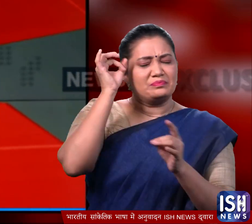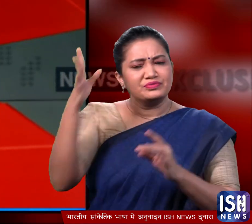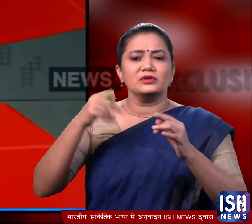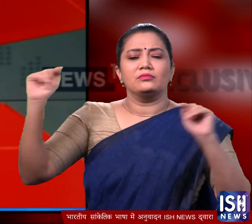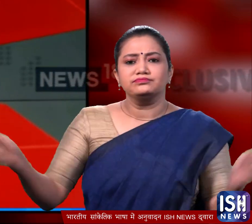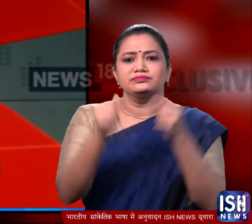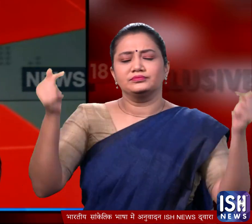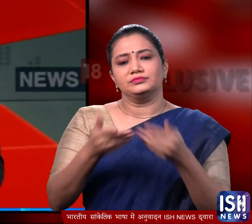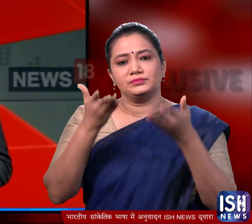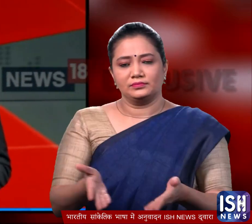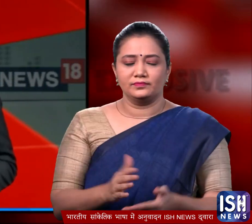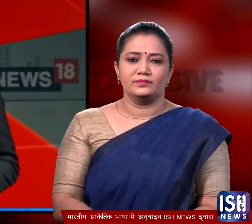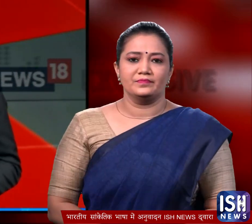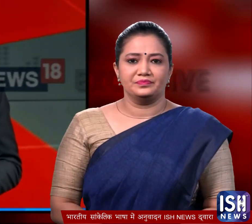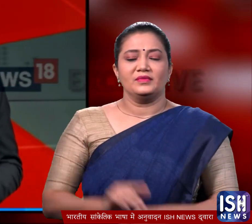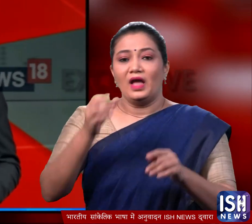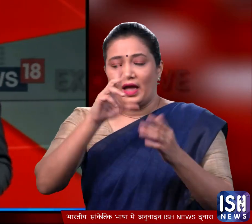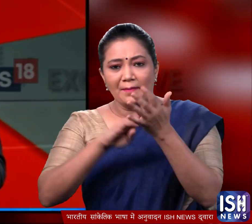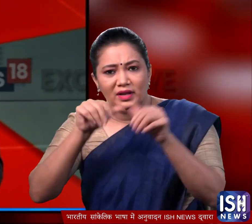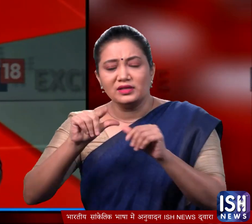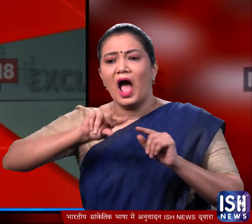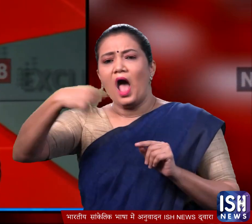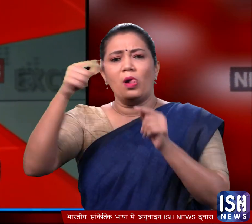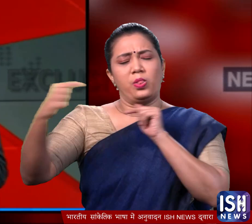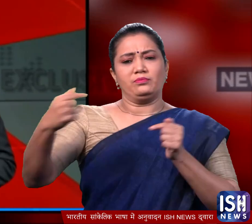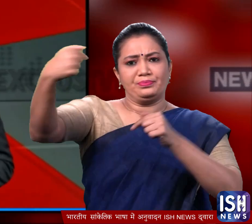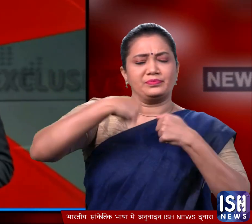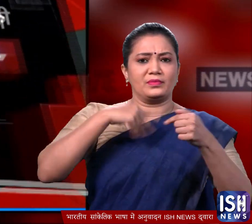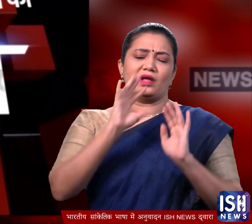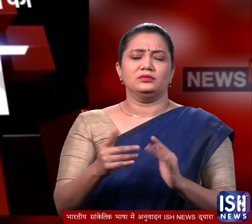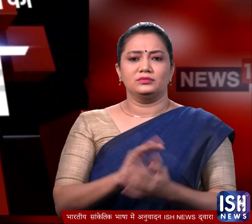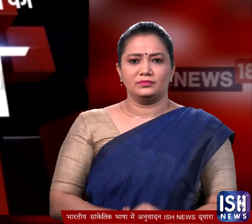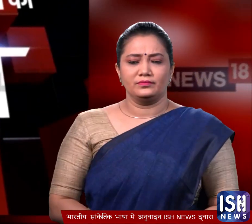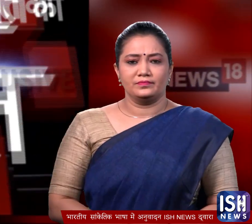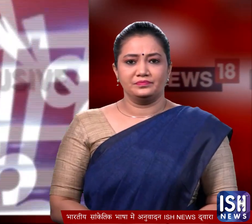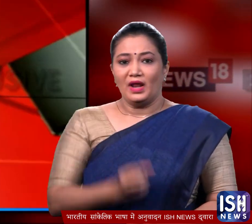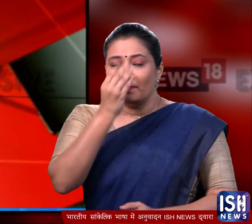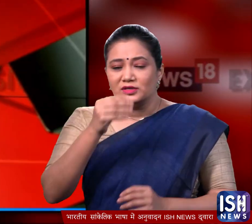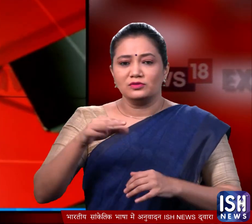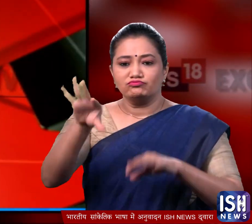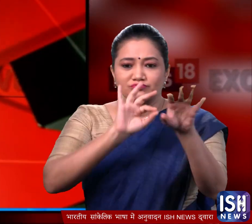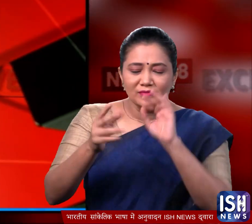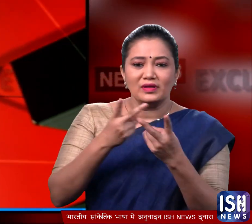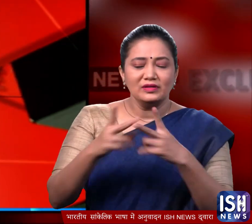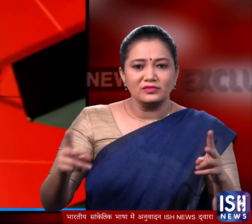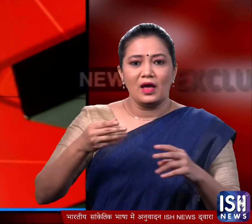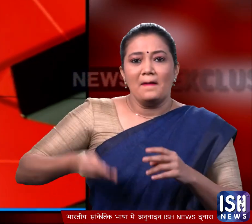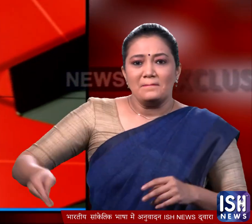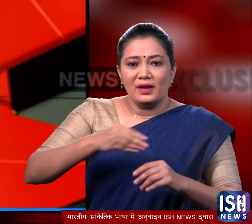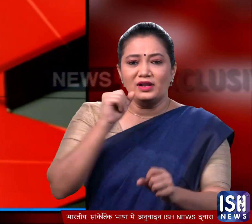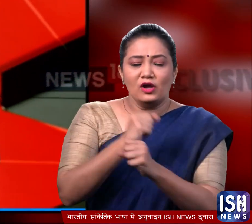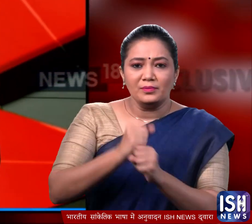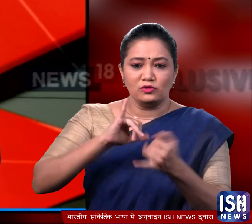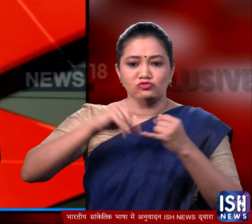उनकी बहसबाजी बवाल में बदल गई, जिसे विधायक ने विरोधी पार्टी की साजिश बताया। डीजीपी की नियुक्ति की प्रक्रिया के मामले में